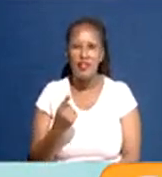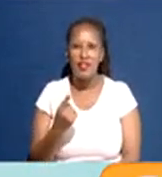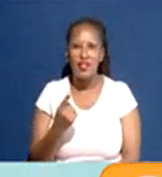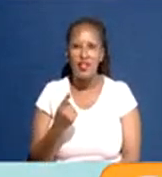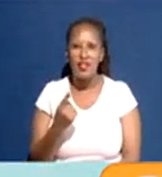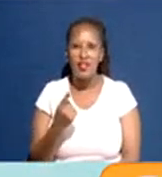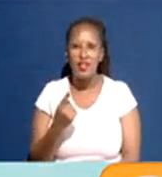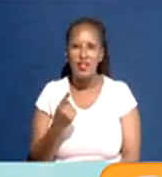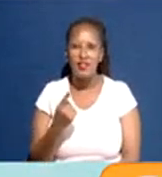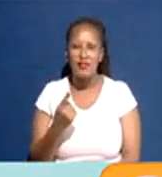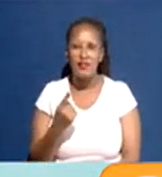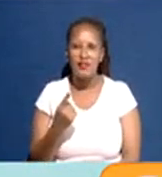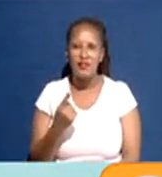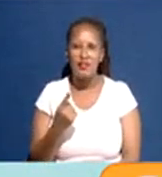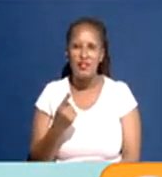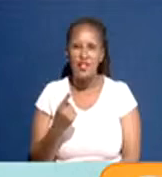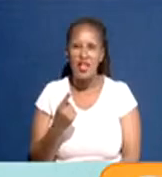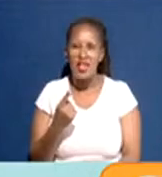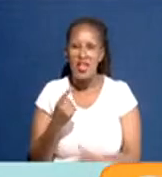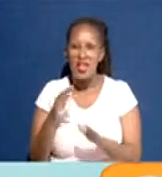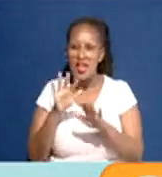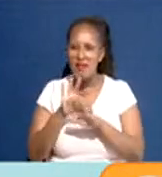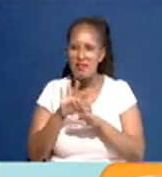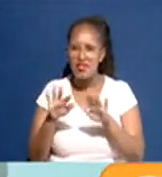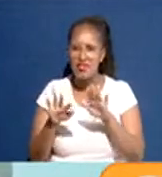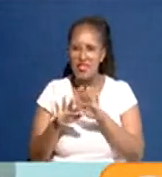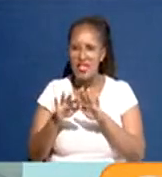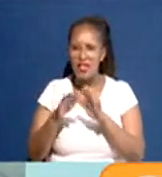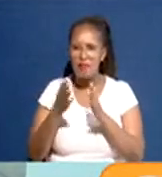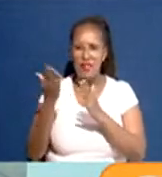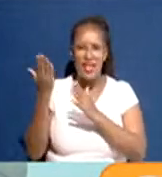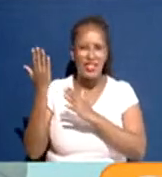Waswahili wanasema yaliyopita si ndwele.